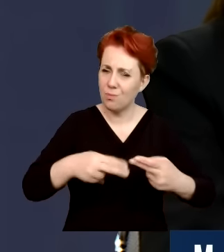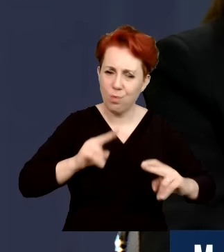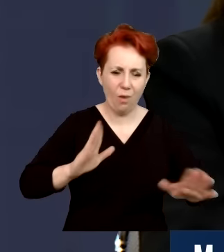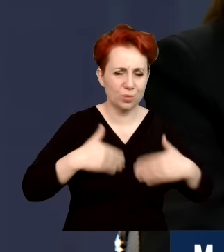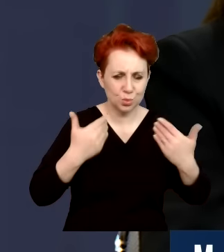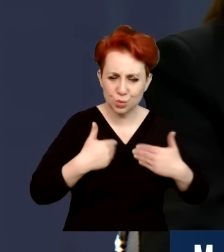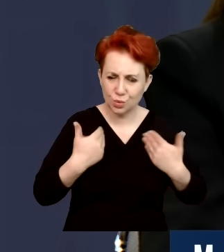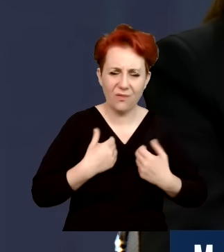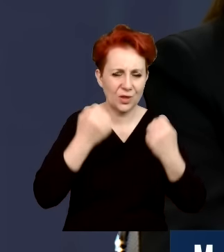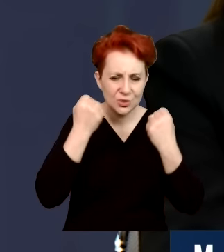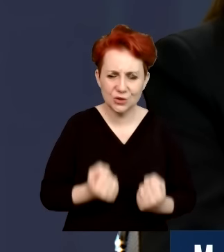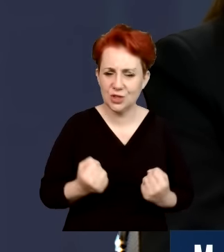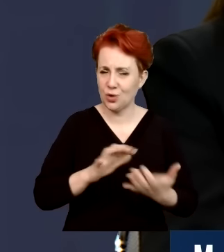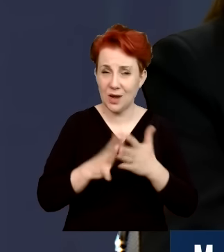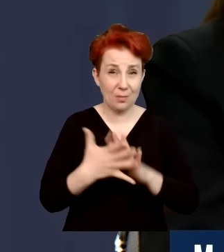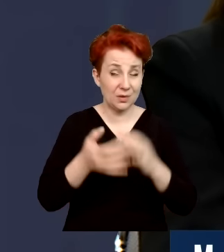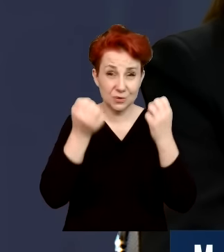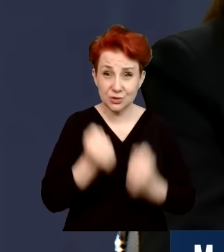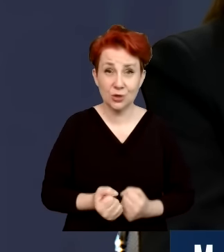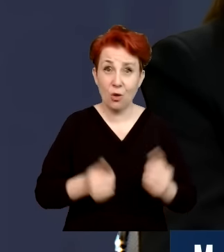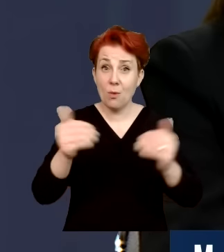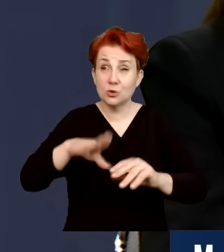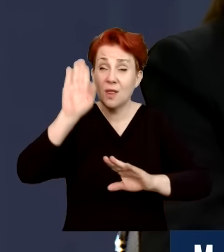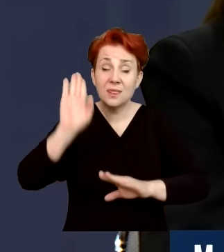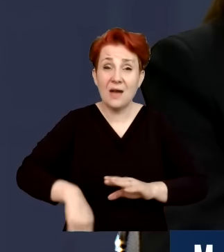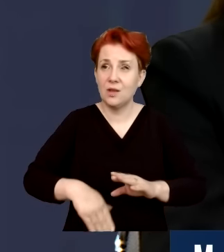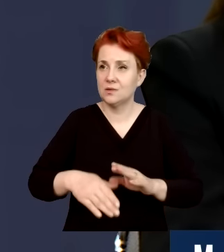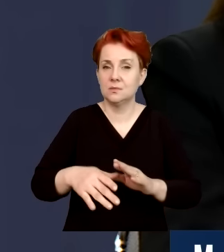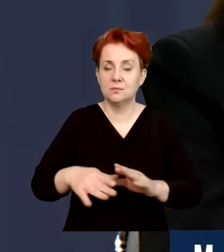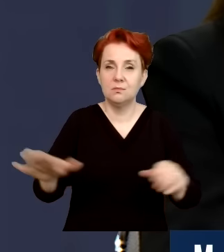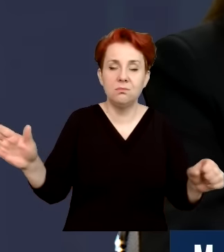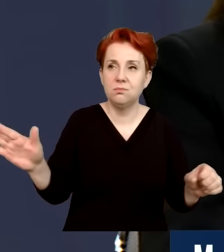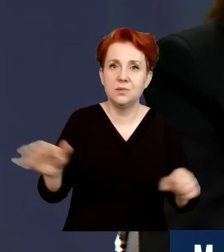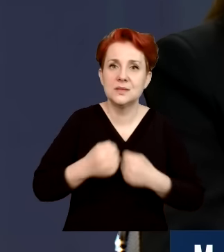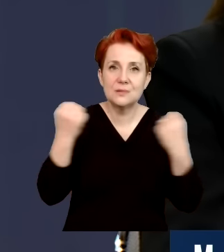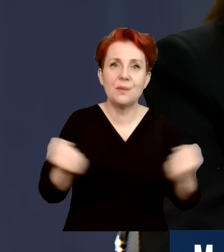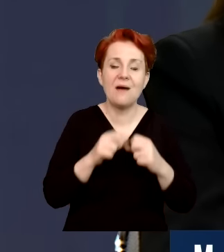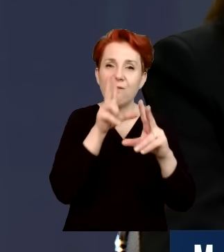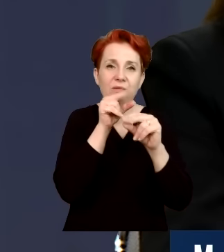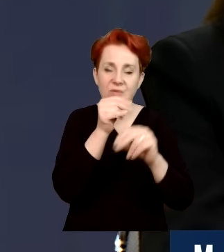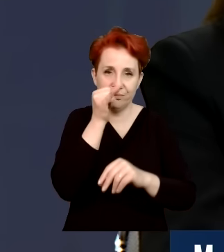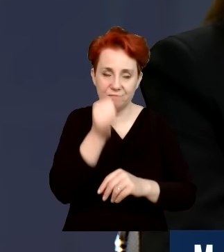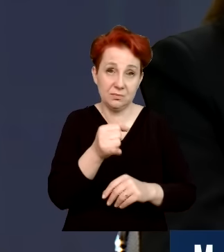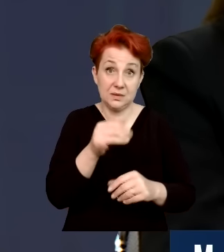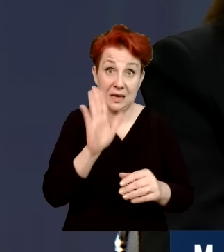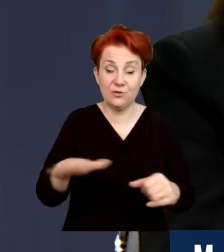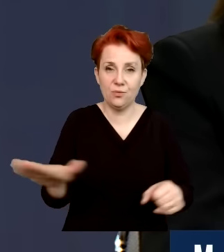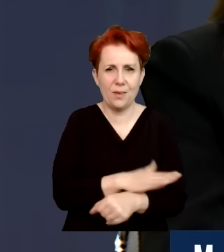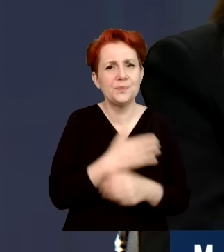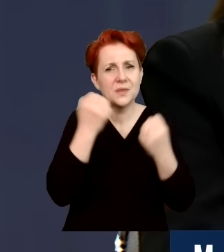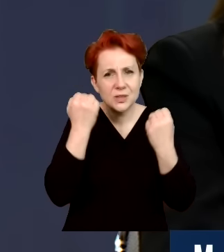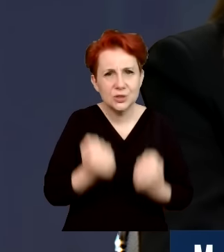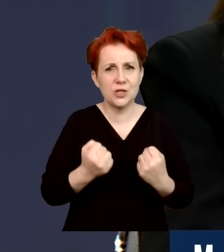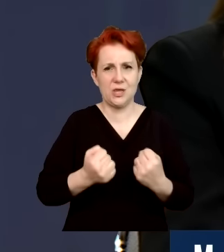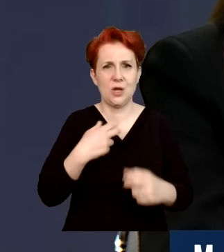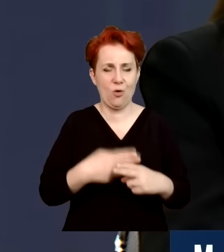jest rehabilitacja w tym zakresie. Czasem można w ogóle nie dojść do pełności sprawności, jeśli chodzi na przykład o mowę w tym zakresie. To naprawdę jest ciężka, bardzo